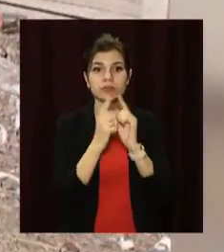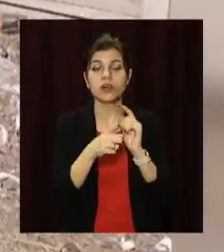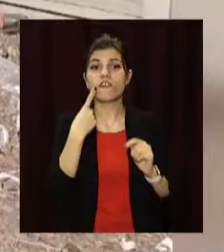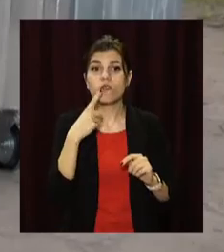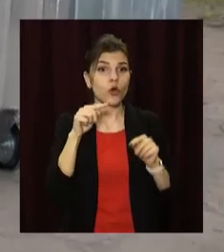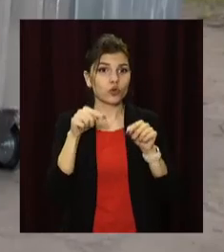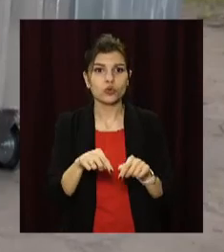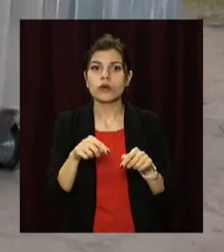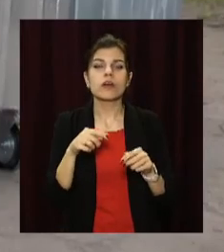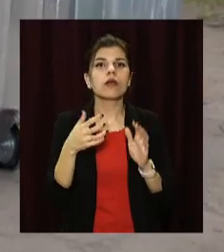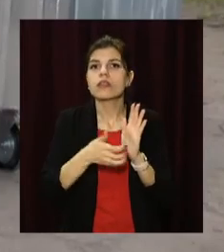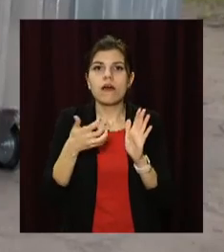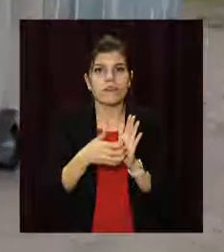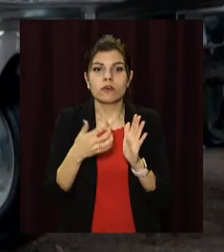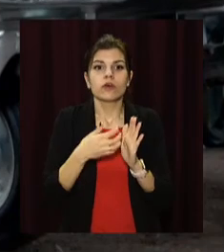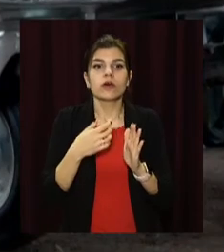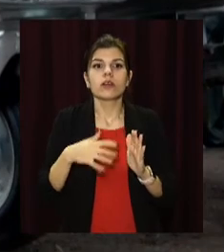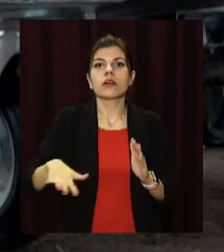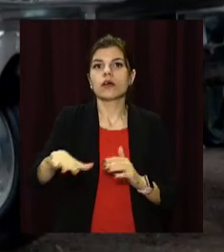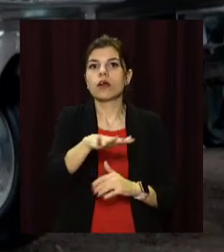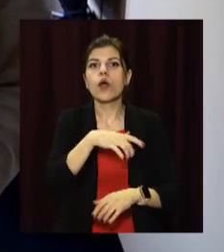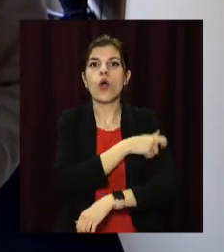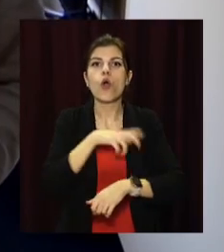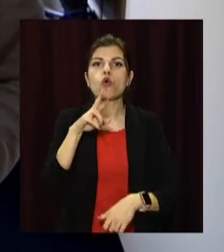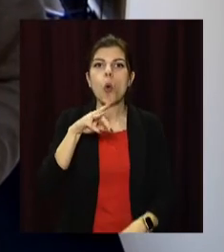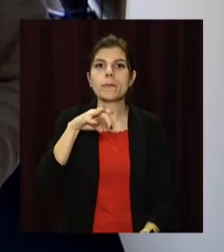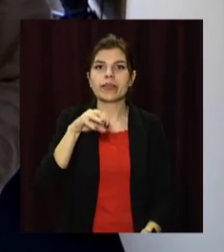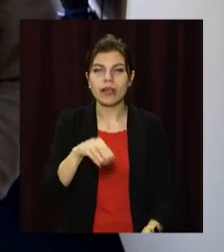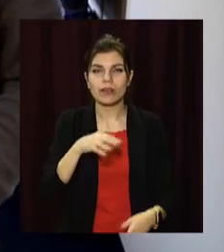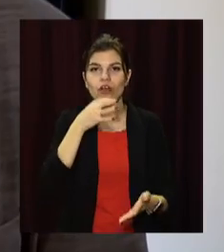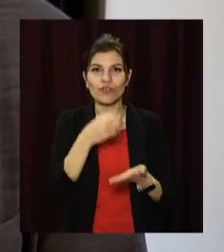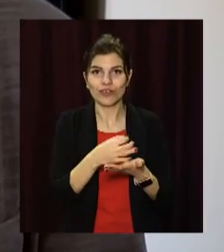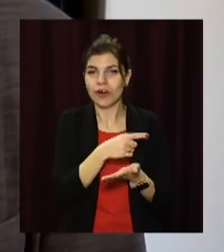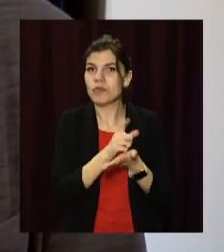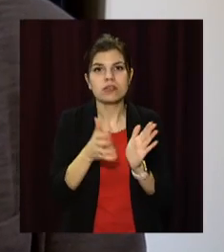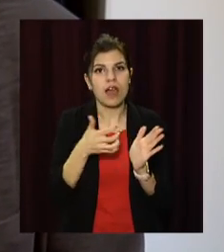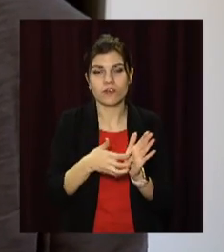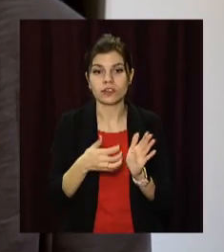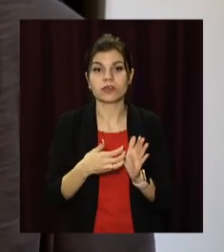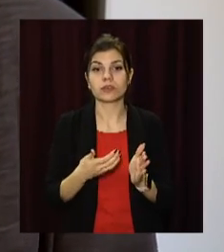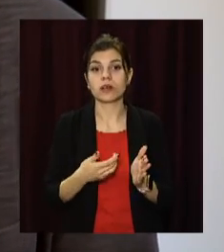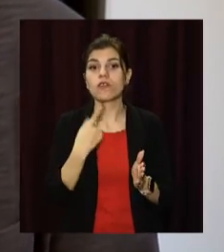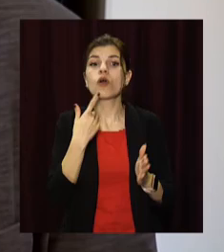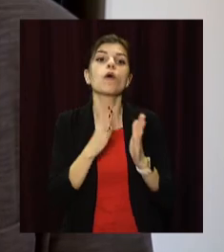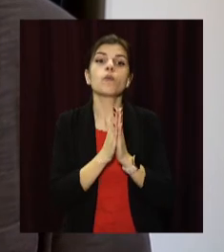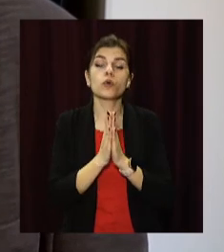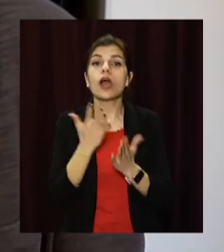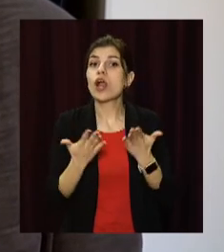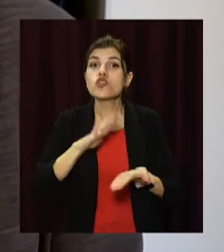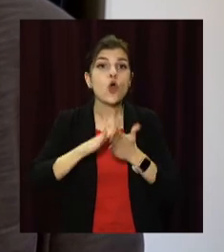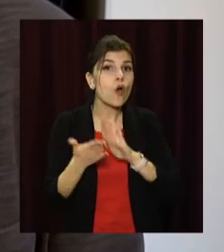Мовляв, тут недопрацьовують вуличні та квартальні комітети, переконані у профільному департаменті. Будь ласка, якщо нема